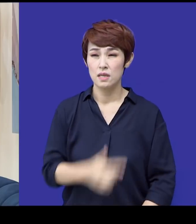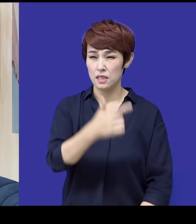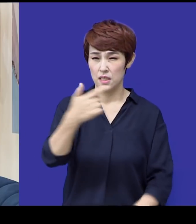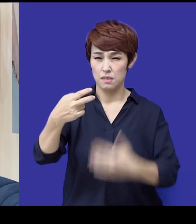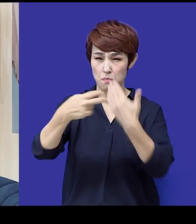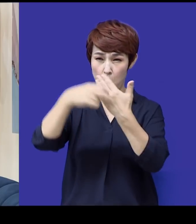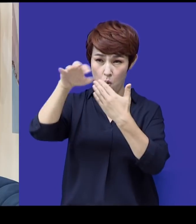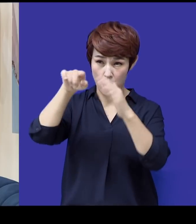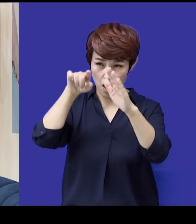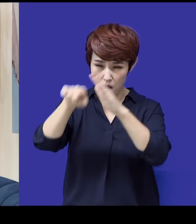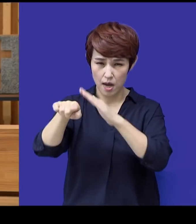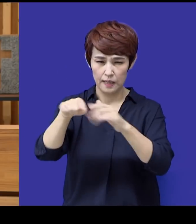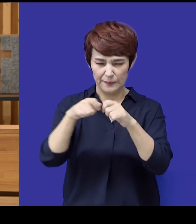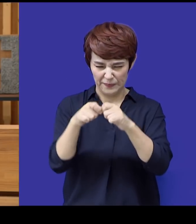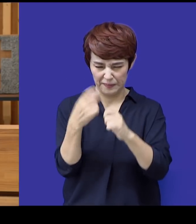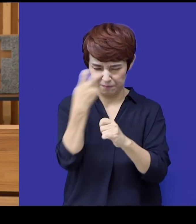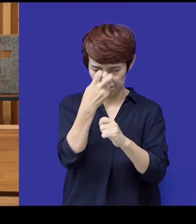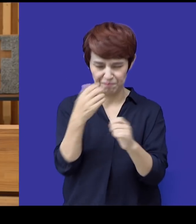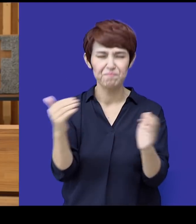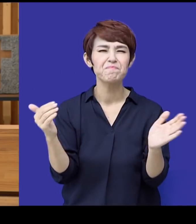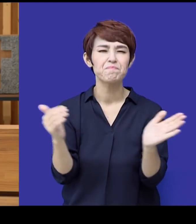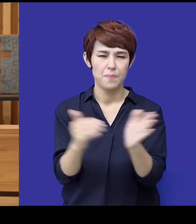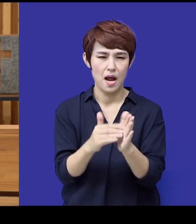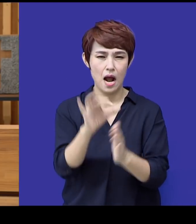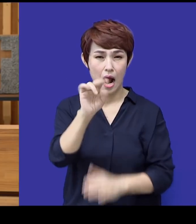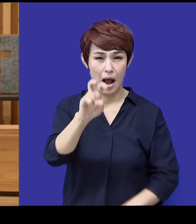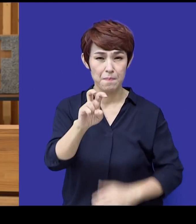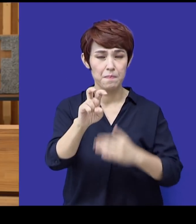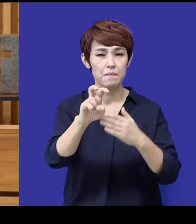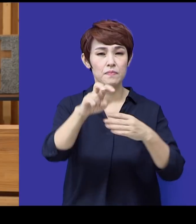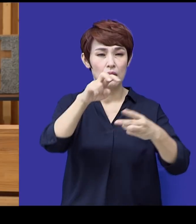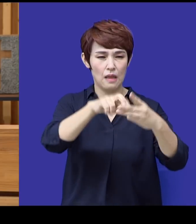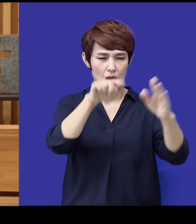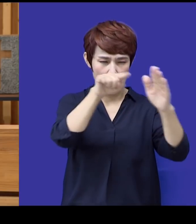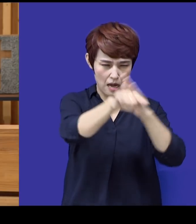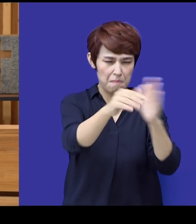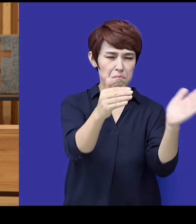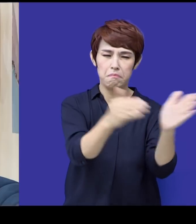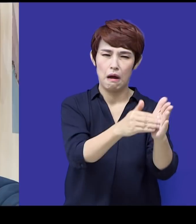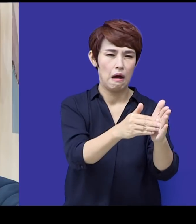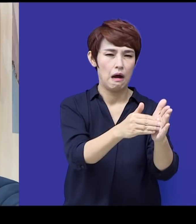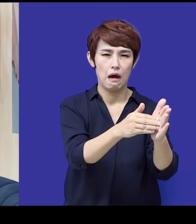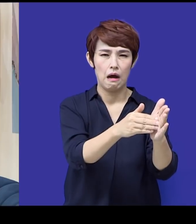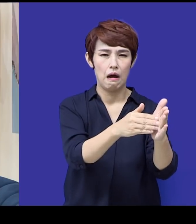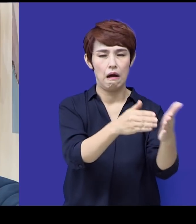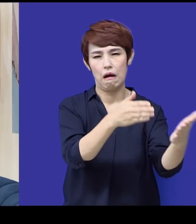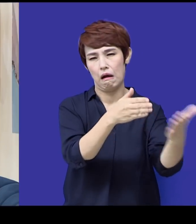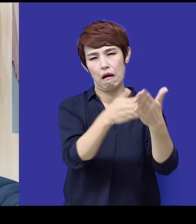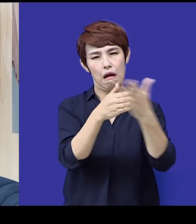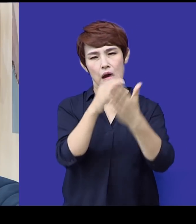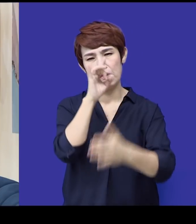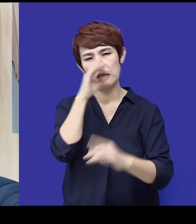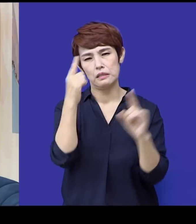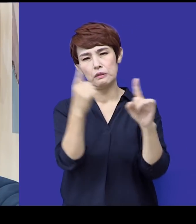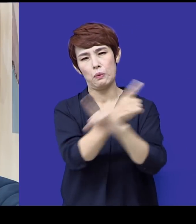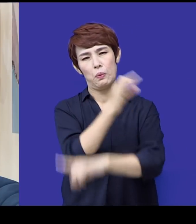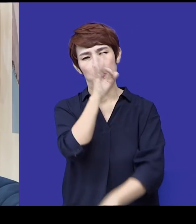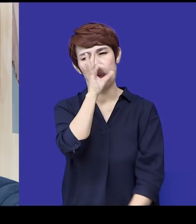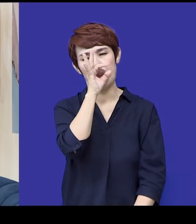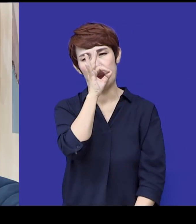조직 검사도 하고 예, 다 하셨어요. 암병원에 암센터도 가고 다 했는데 치료가 안